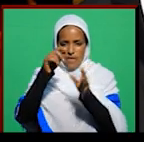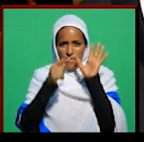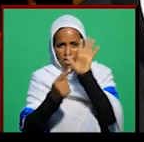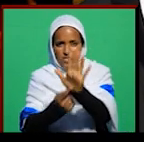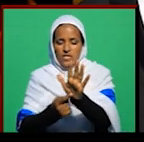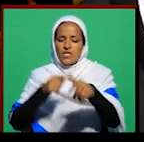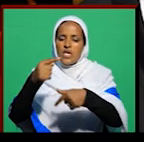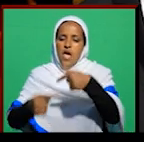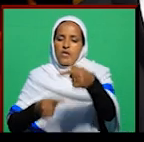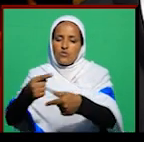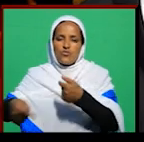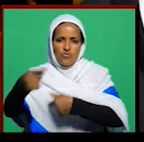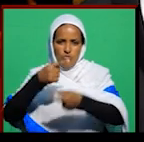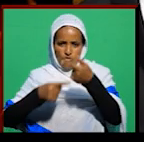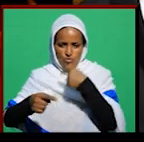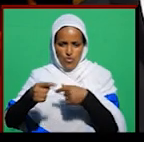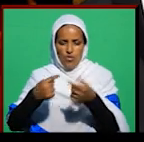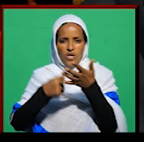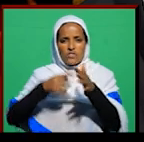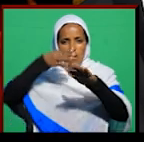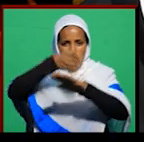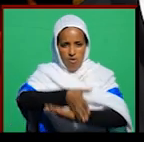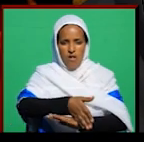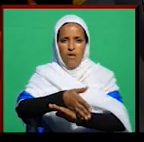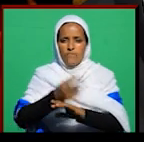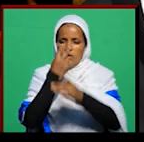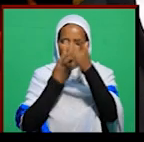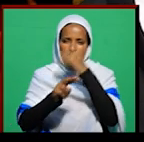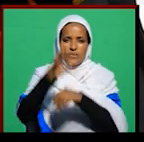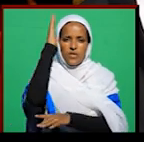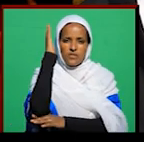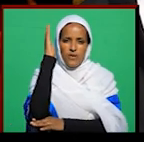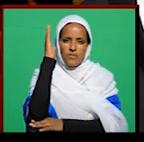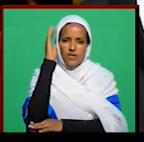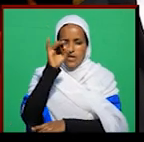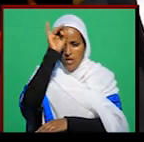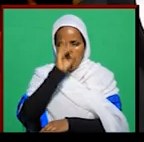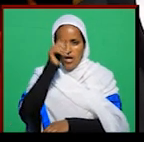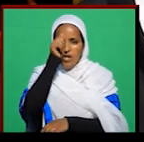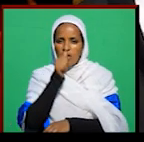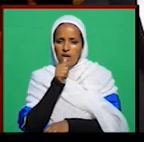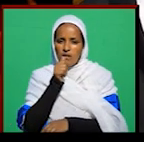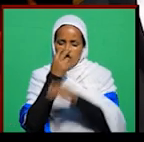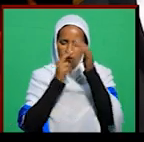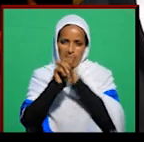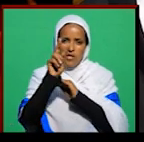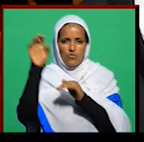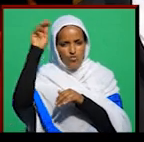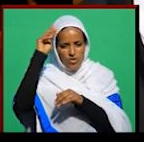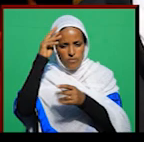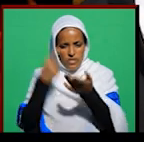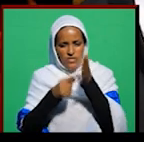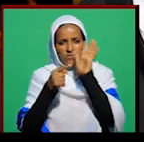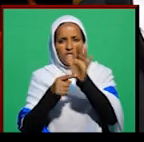በዚህ ምልክትነት እያስሄዱት መጡ። በኋላም ነቢየ እግዚአብሔር ሊቀ ነቢያት ሙሴም በዚህ ምልክት